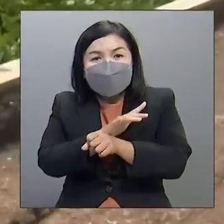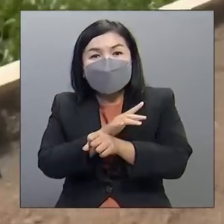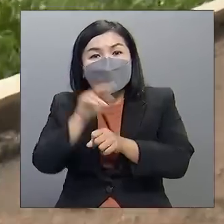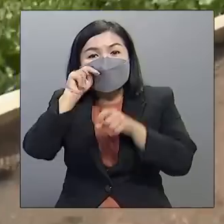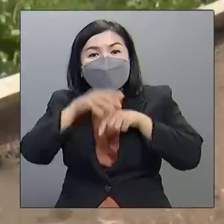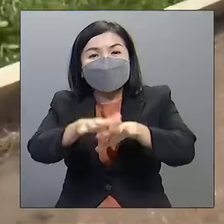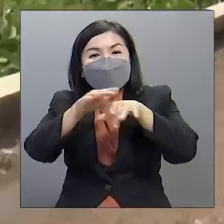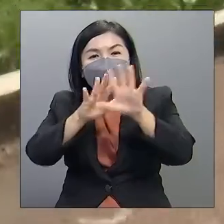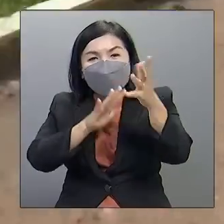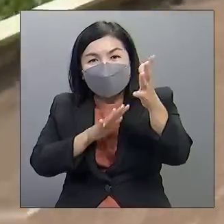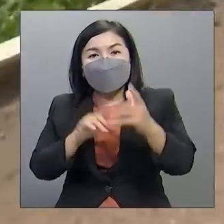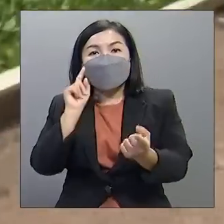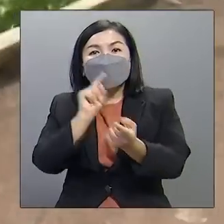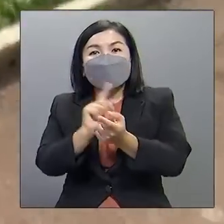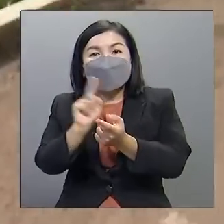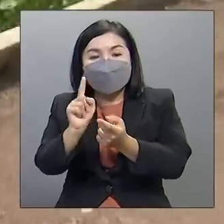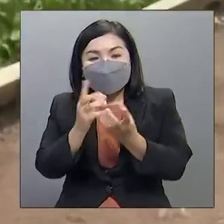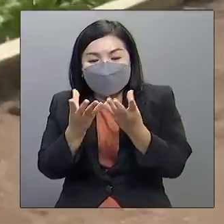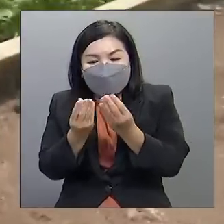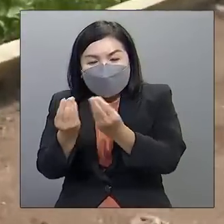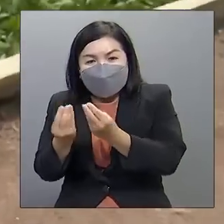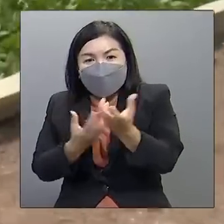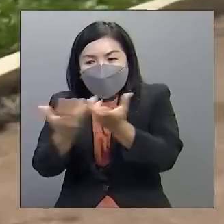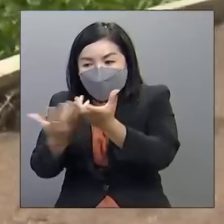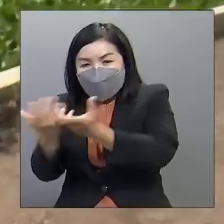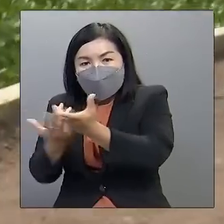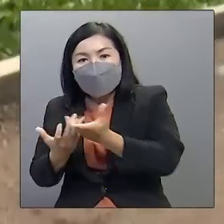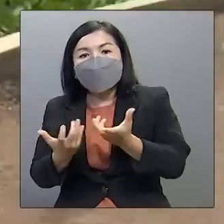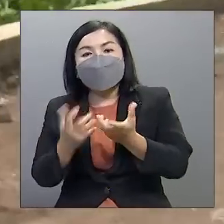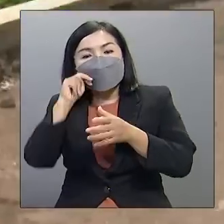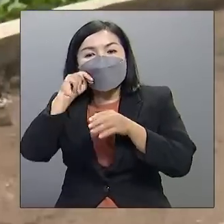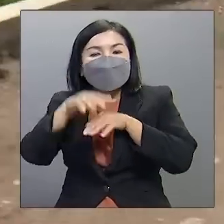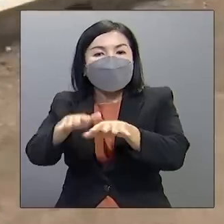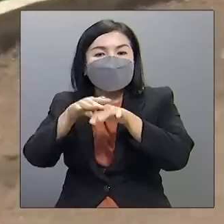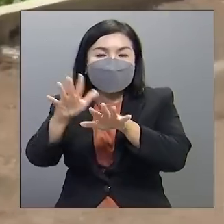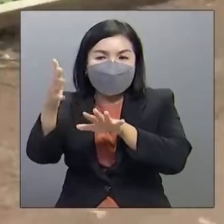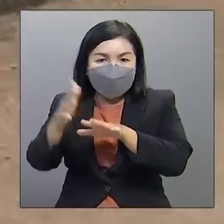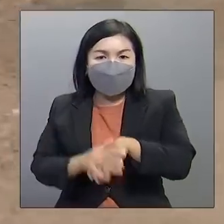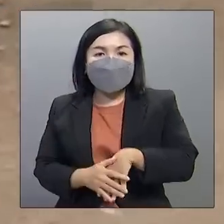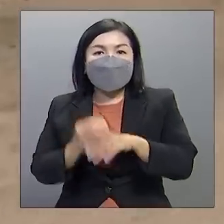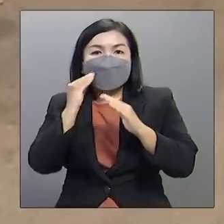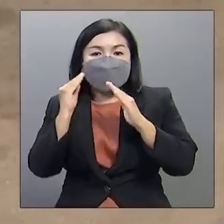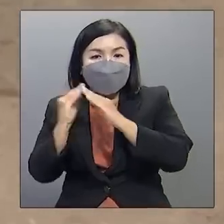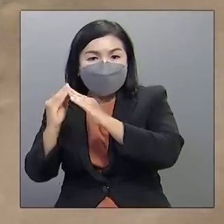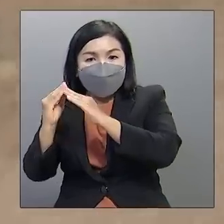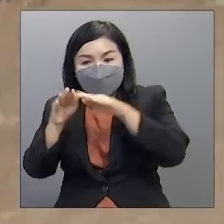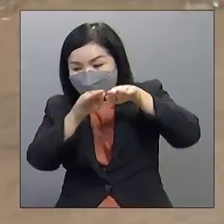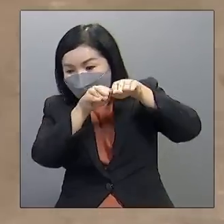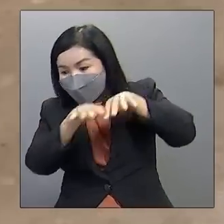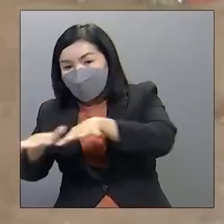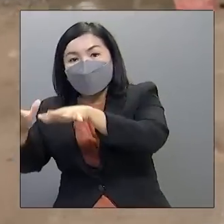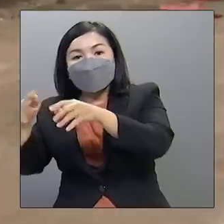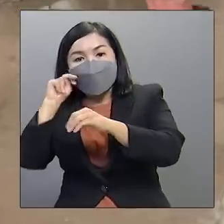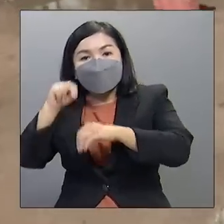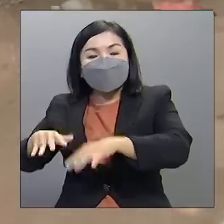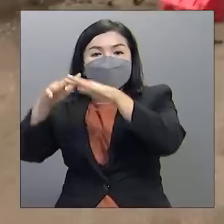ก้อนดินจากงานก่อสร้างขวางทางน้ำเป็นระยะและพบว่าบ้านแนวริมคลองหลายหลังคาเรือนนั้นถูกน้ำท่วมค่ะชาวบ้านให้